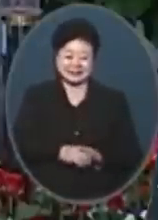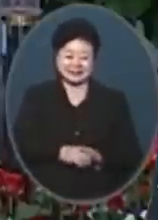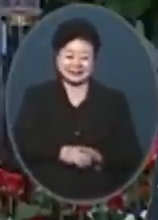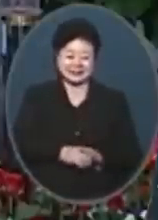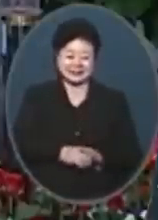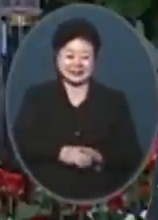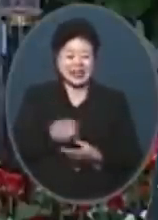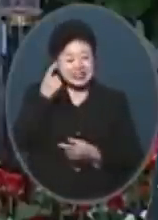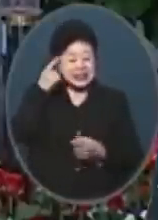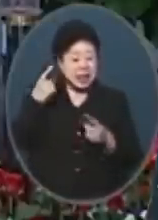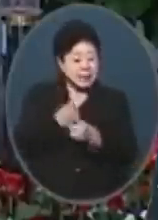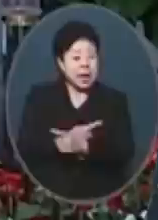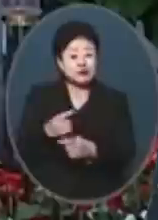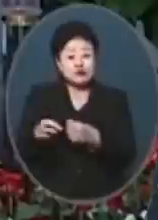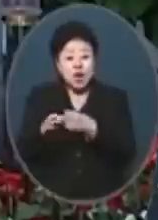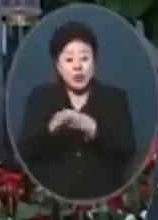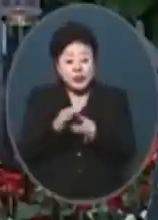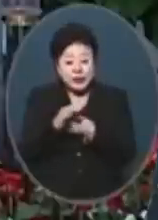생각을 바꾸면